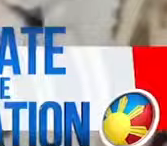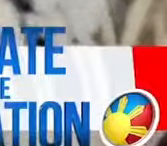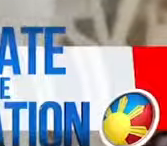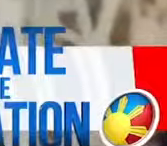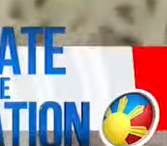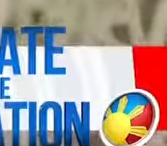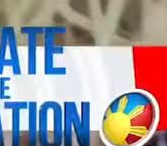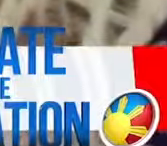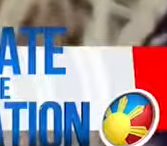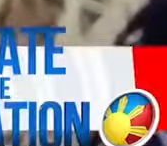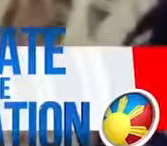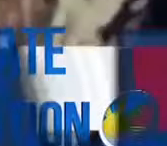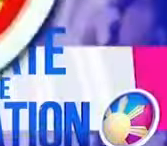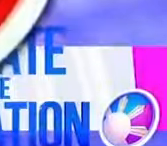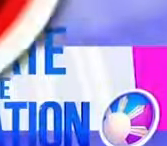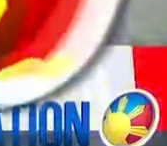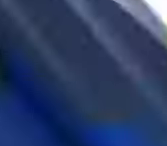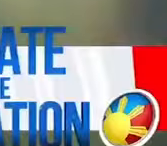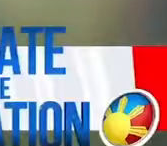at